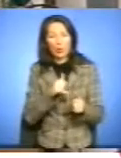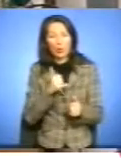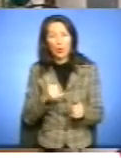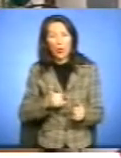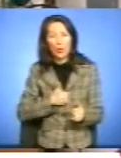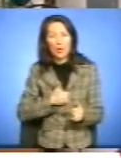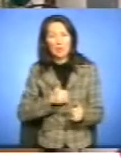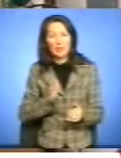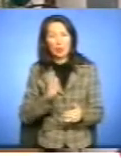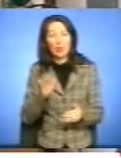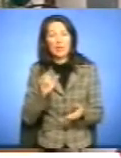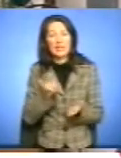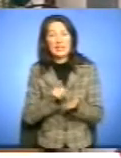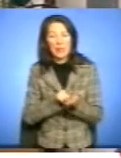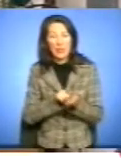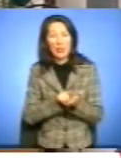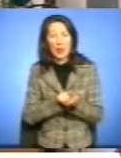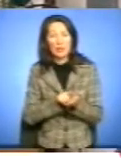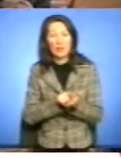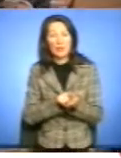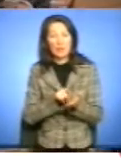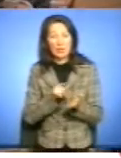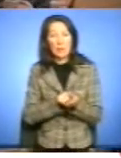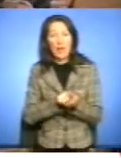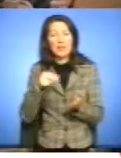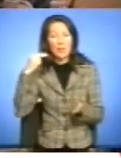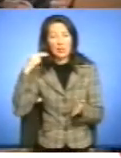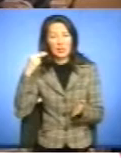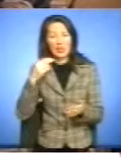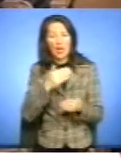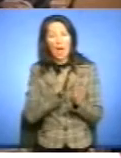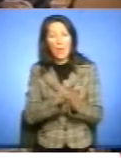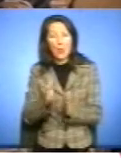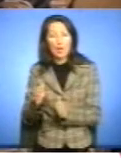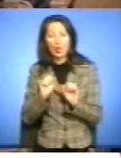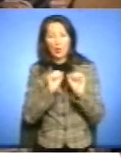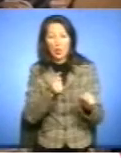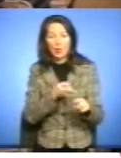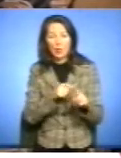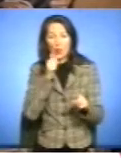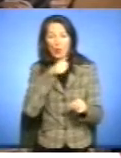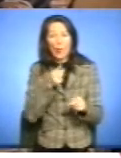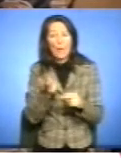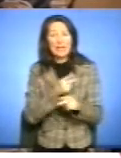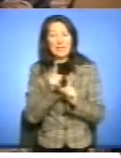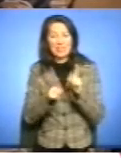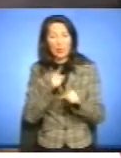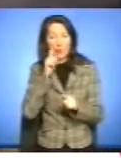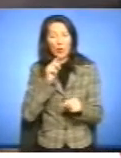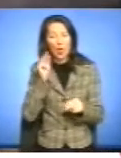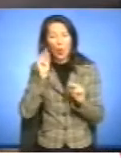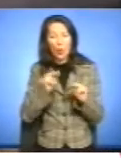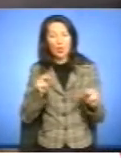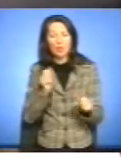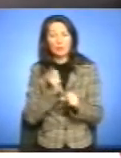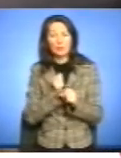були стипендіатами стипендії президента. Порядок захисту цьогоріч без особливих змін. Поки учні виконували контрольні,